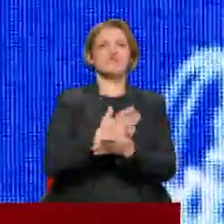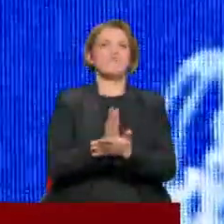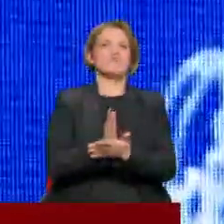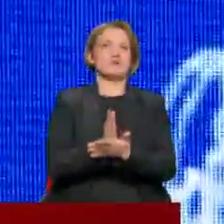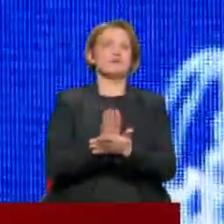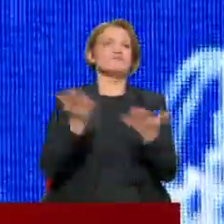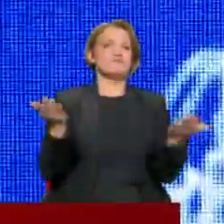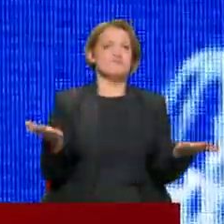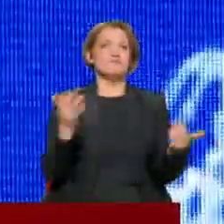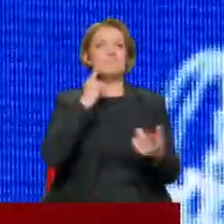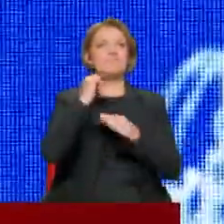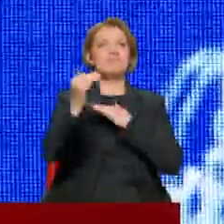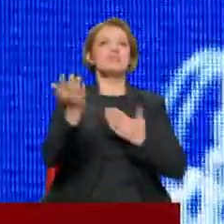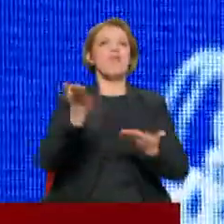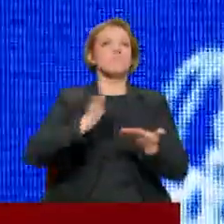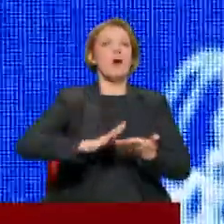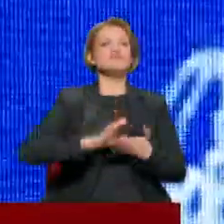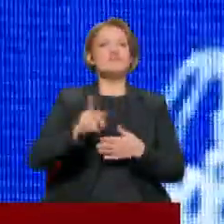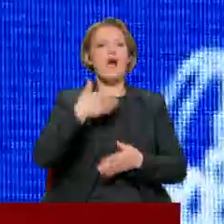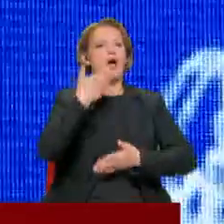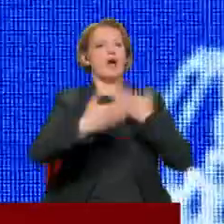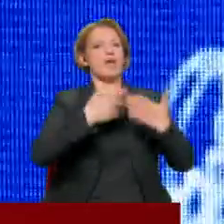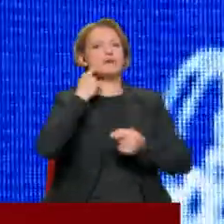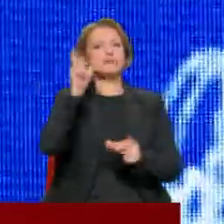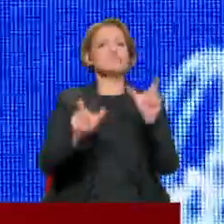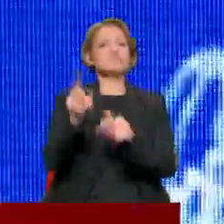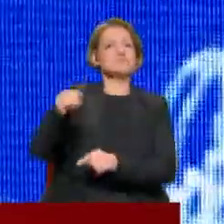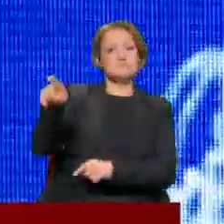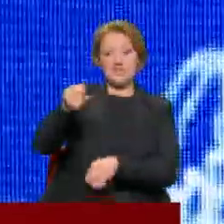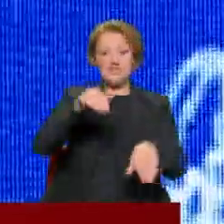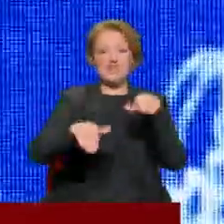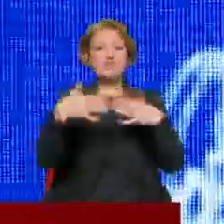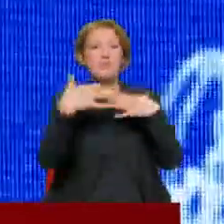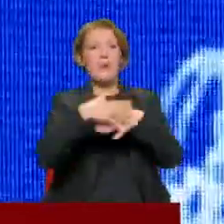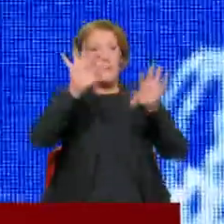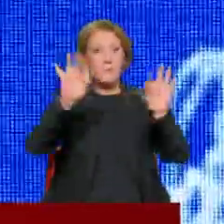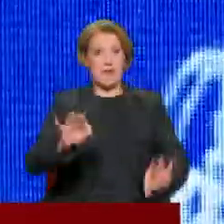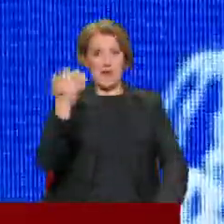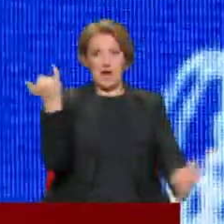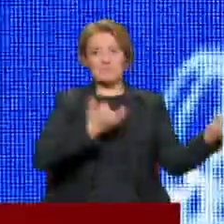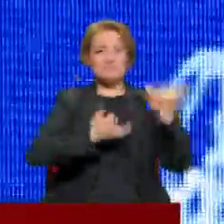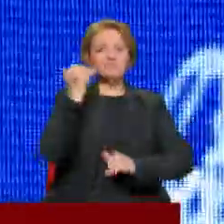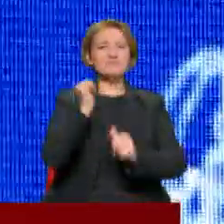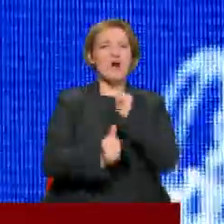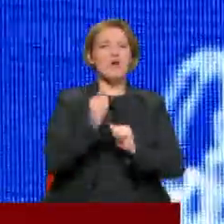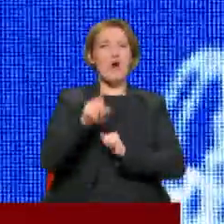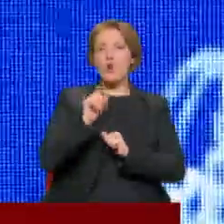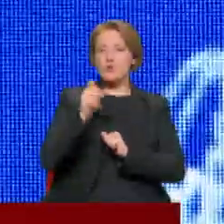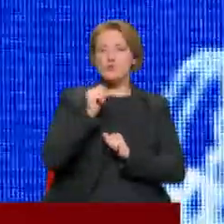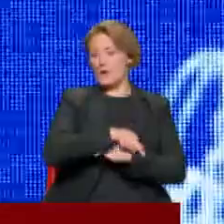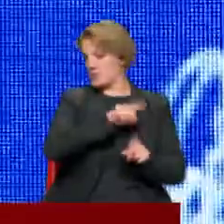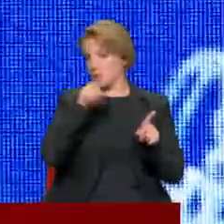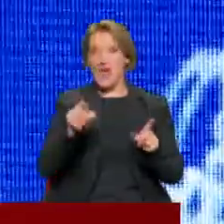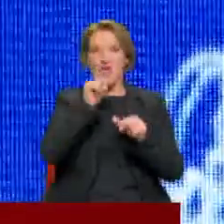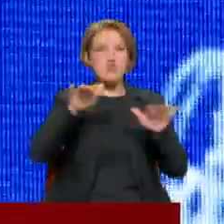Güya milleti barıştırmaktan bahsedenlerin seçim akşamı başlayan kavgası o günden bugüne hiç